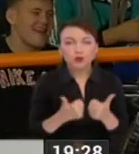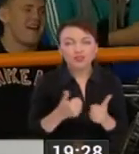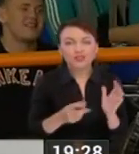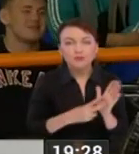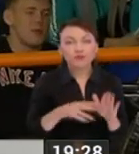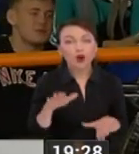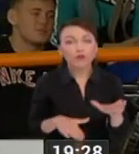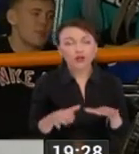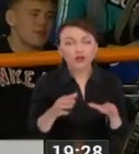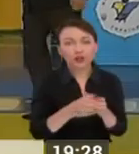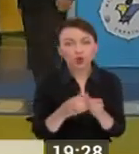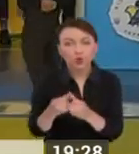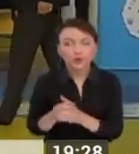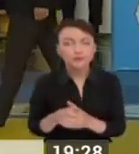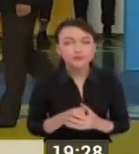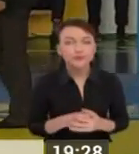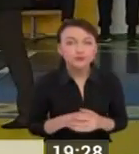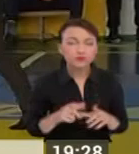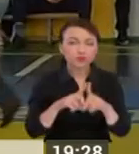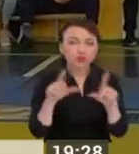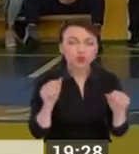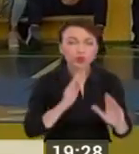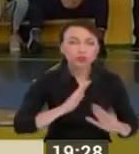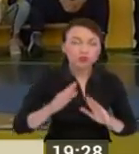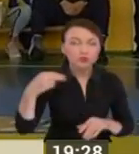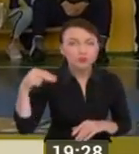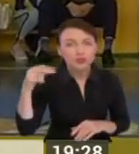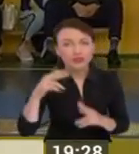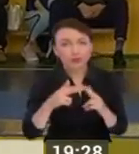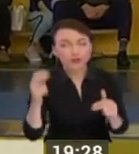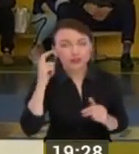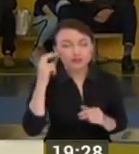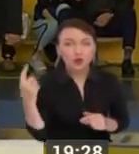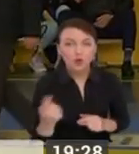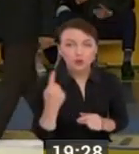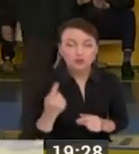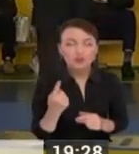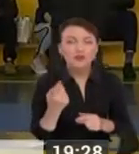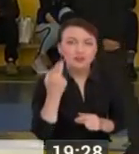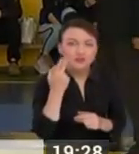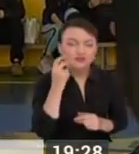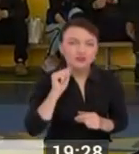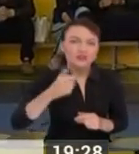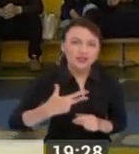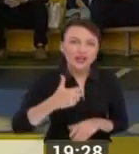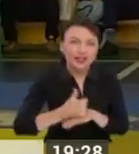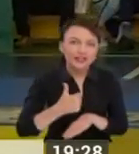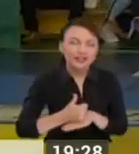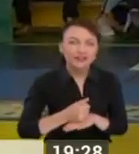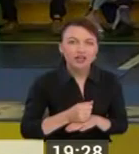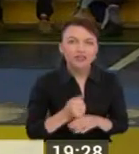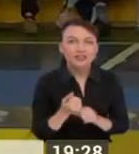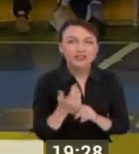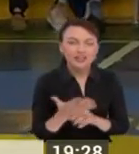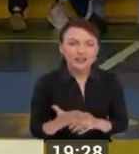вагових категоріях. Школи дзюдо Запорізької, Дніпровської та Київської областей традиційно в трійці лідерів за кількістю